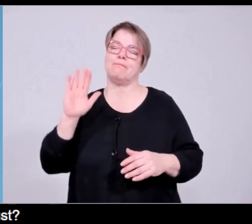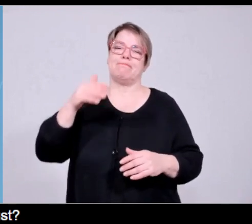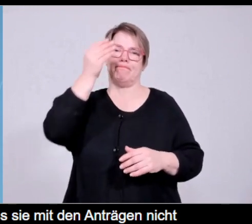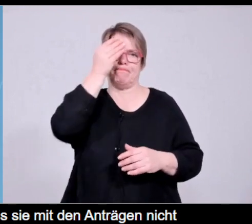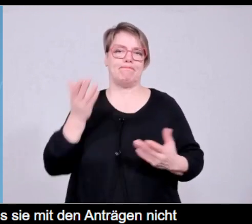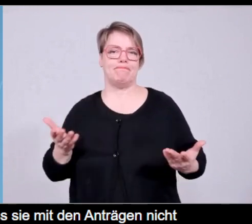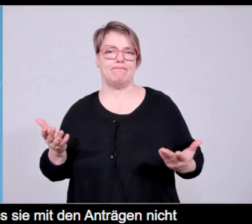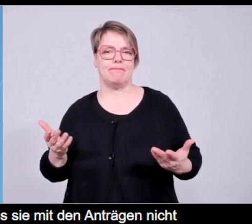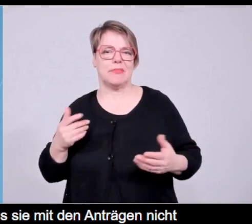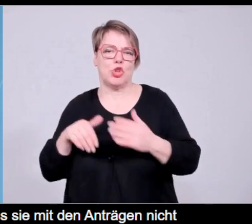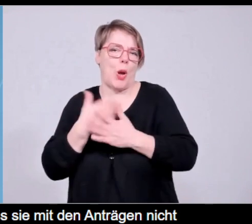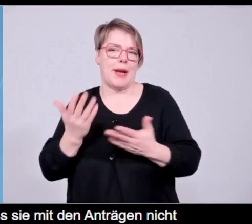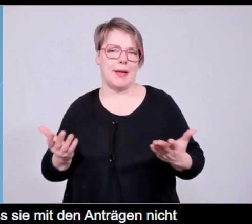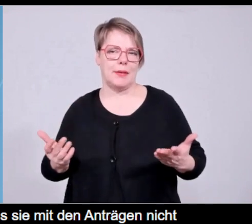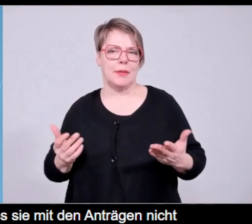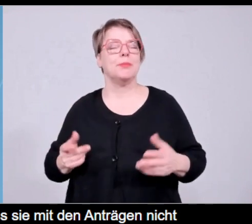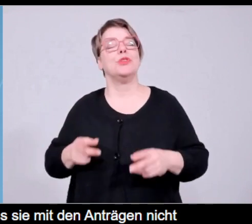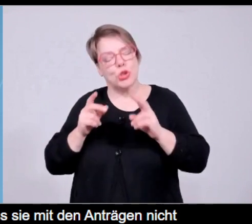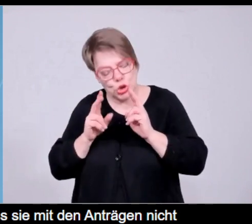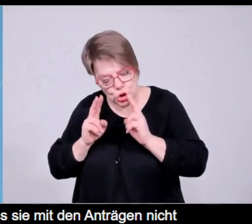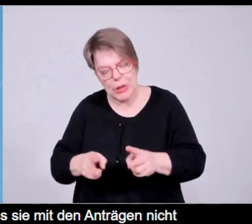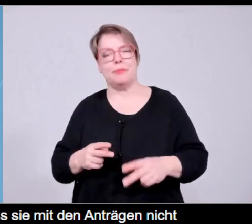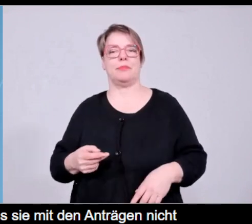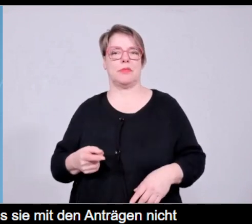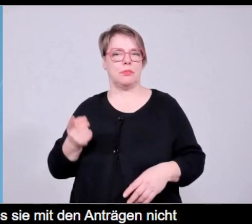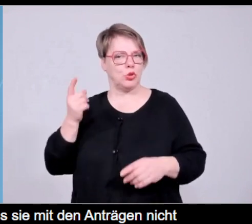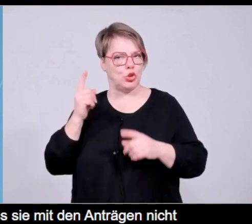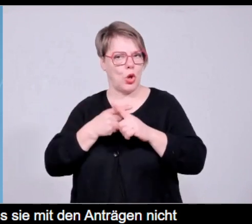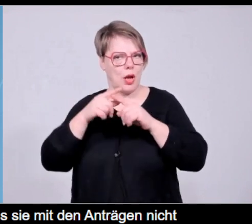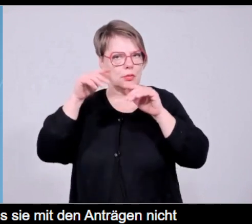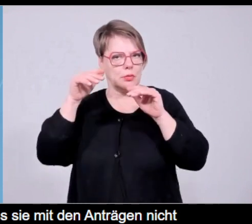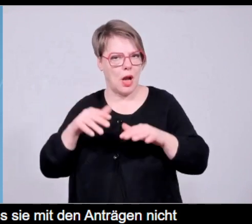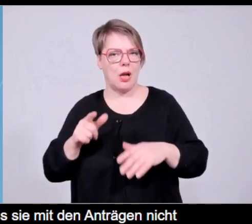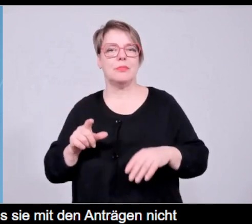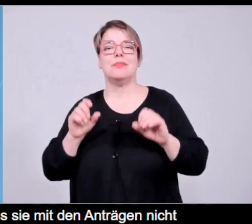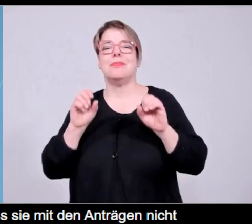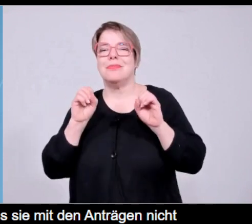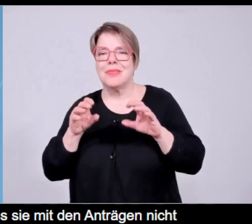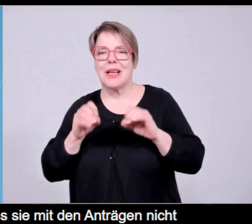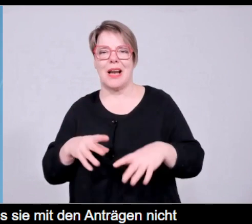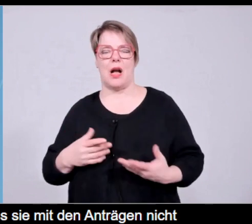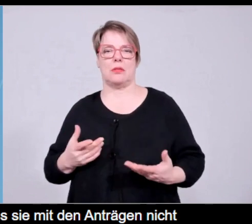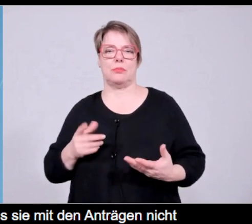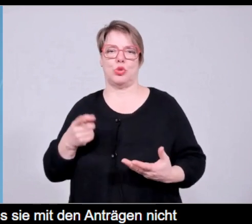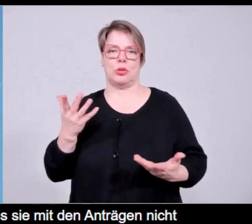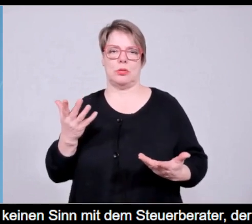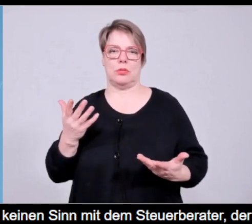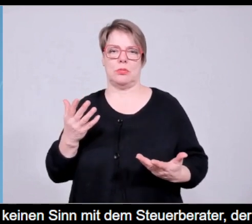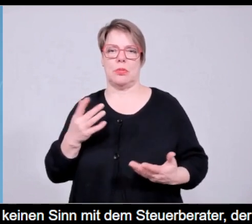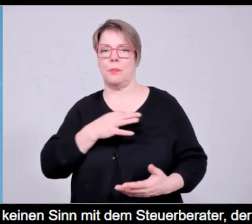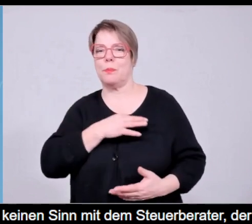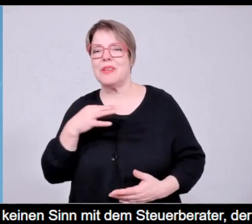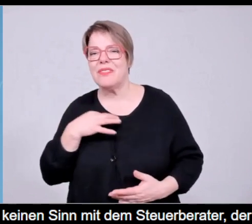Geld dafür verlangt. Und insofern glaube ich, ist das jetzt die konsequenteste Entscheidung, ohne dass man jetzt wieder großen Hin- und